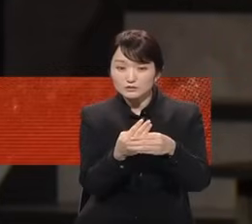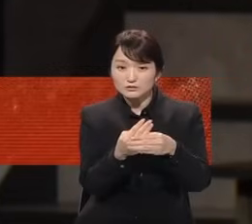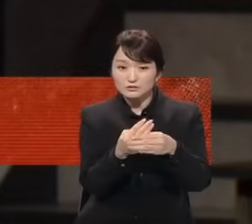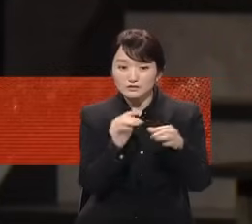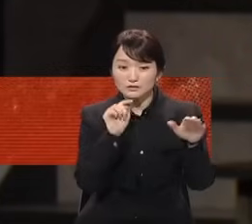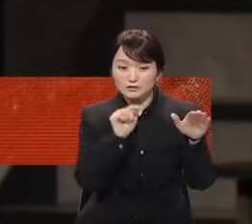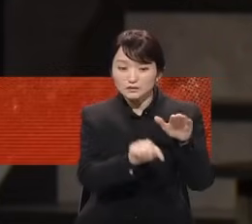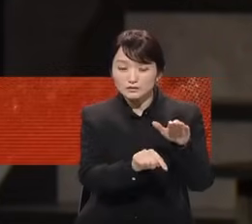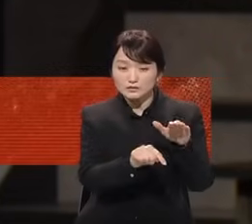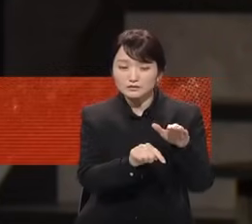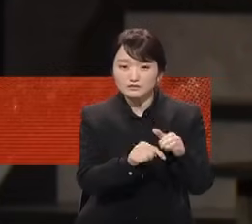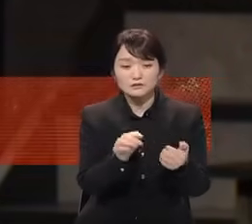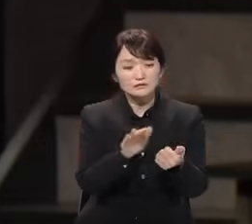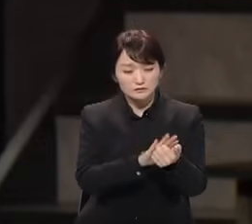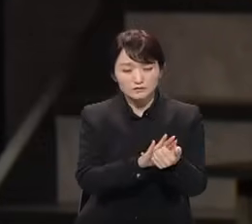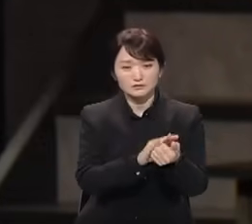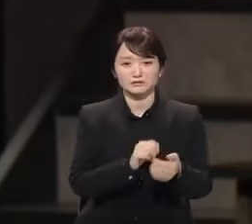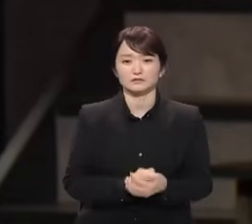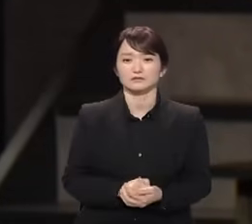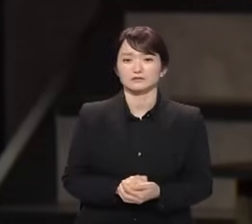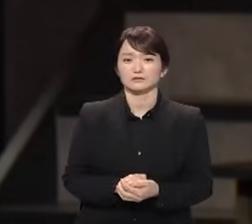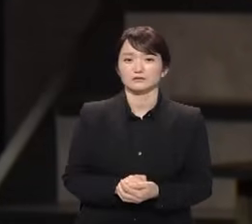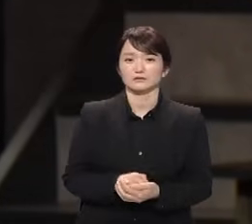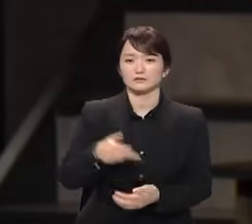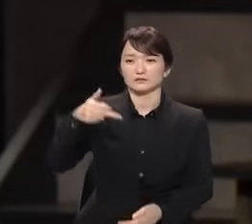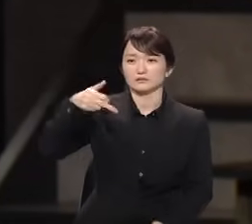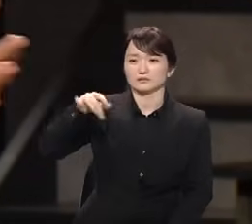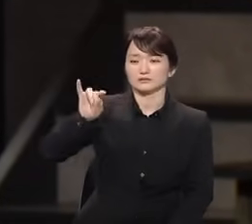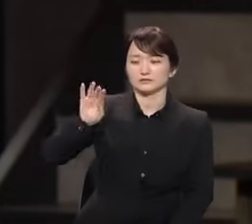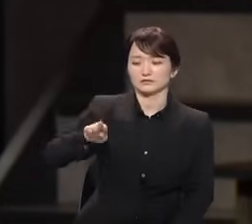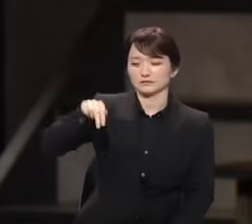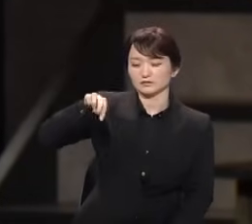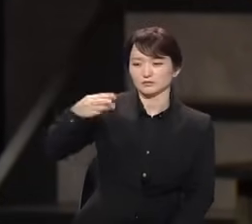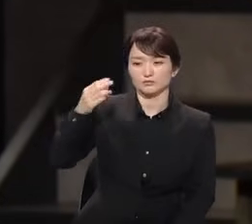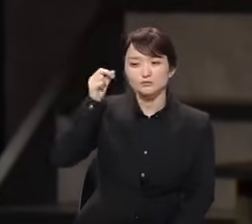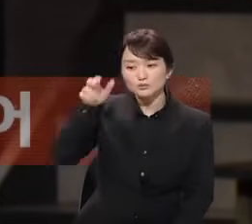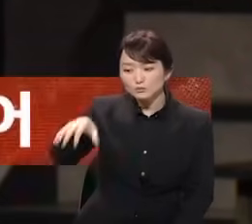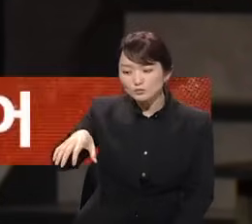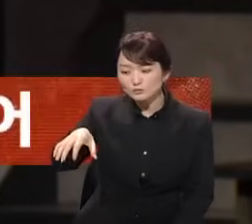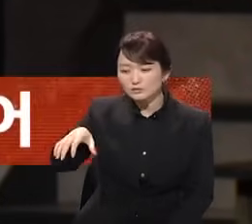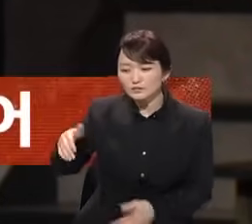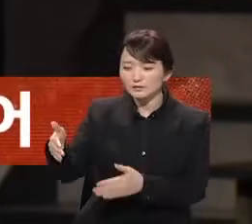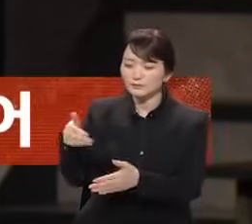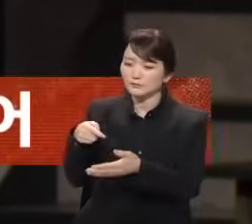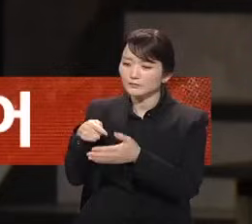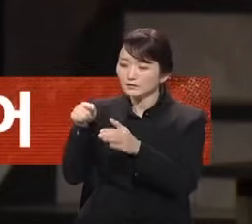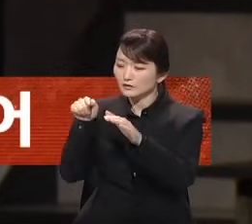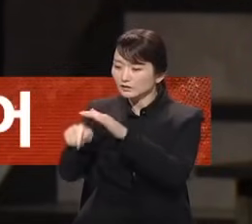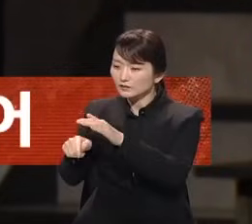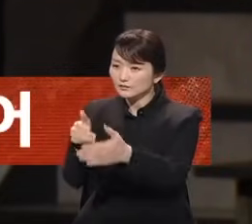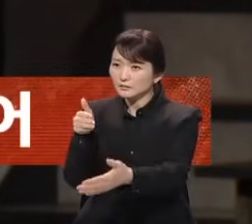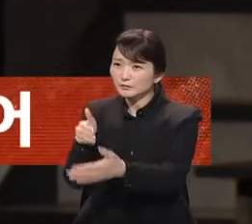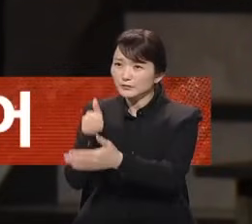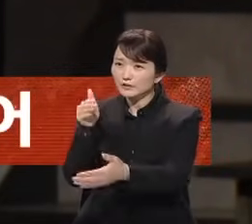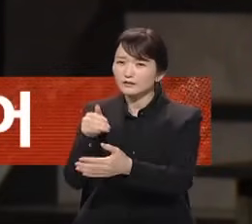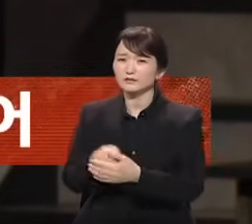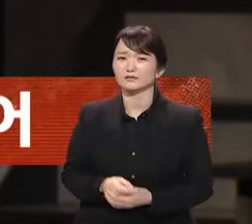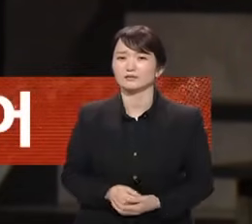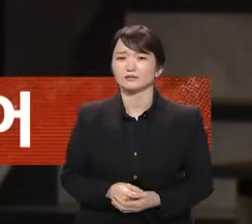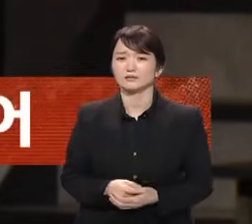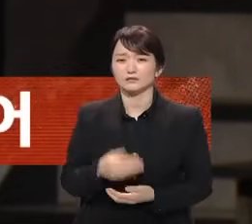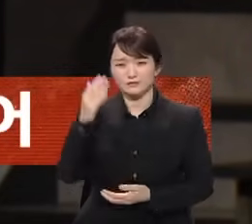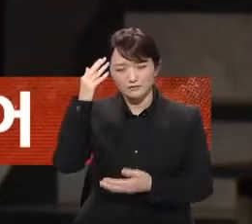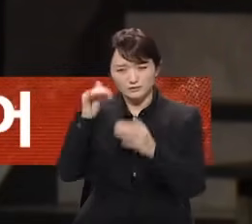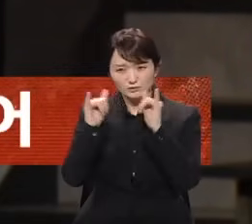그런데 왜 저 호텔에서는 이렇게 말도 안 되는 것을 가지고 먼 데서 온 그 잘 곳이 없는 한국의 관광객을